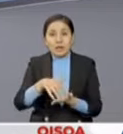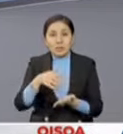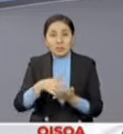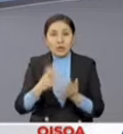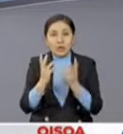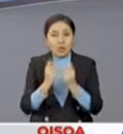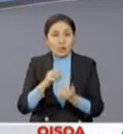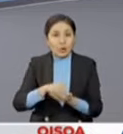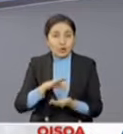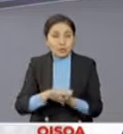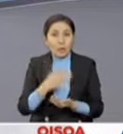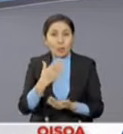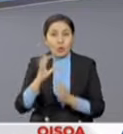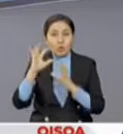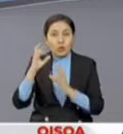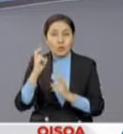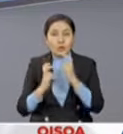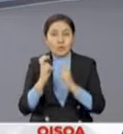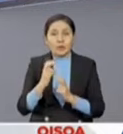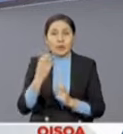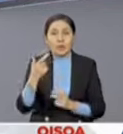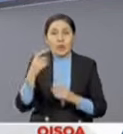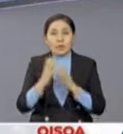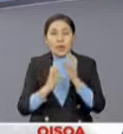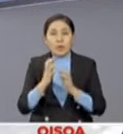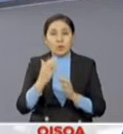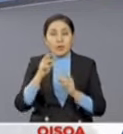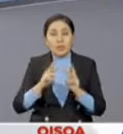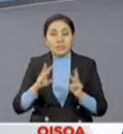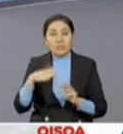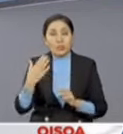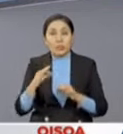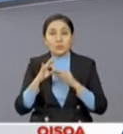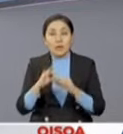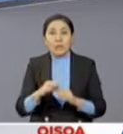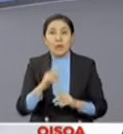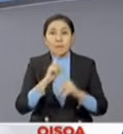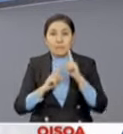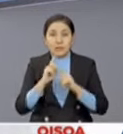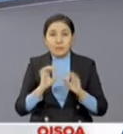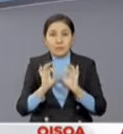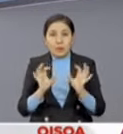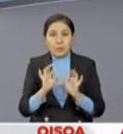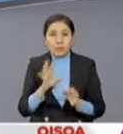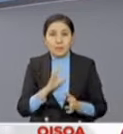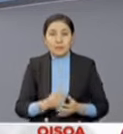hisobga olingan. Bu haqda Tog'kon sanoati va geologiya vazirligi tomonidan o'tkazilgan brifingda ma'lum